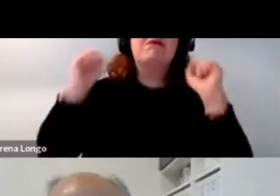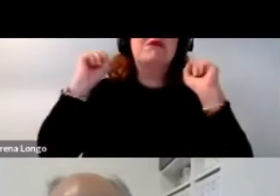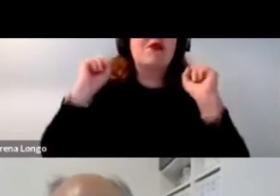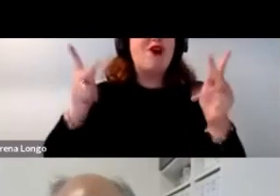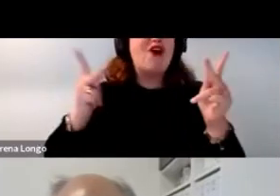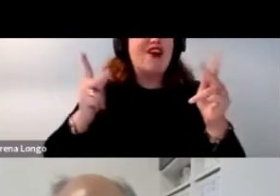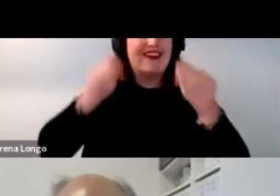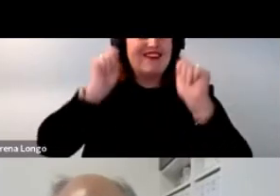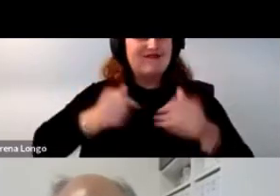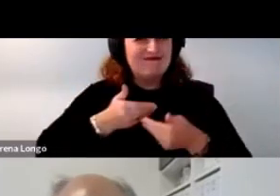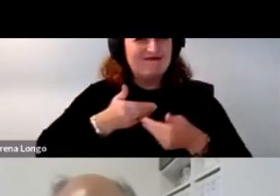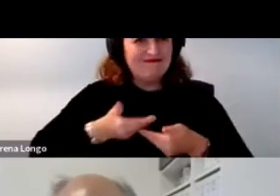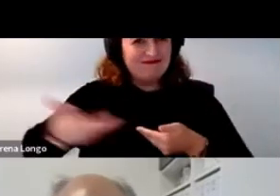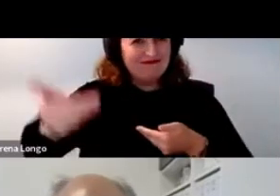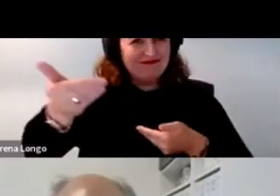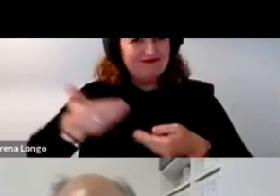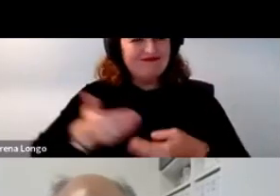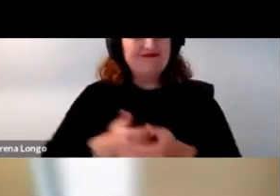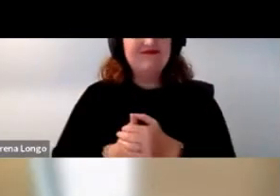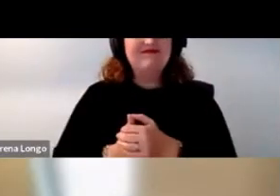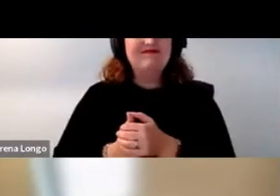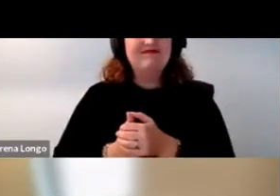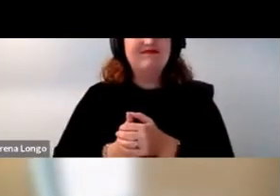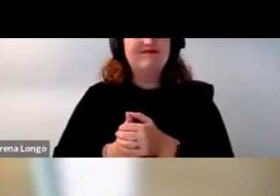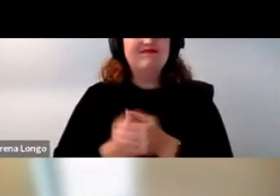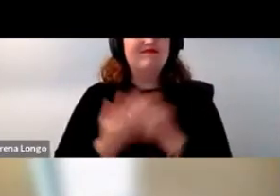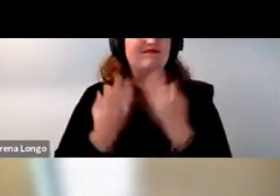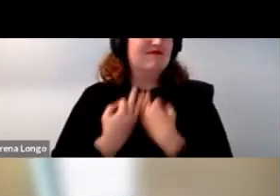Ok, allora procediamo. Bene,